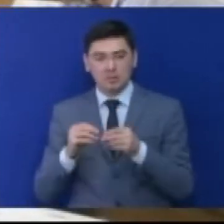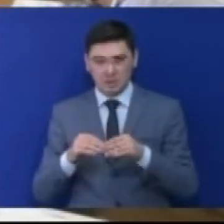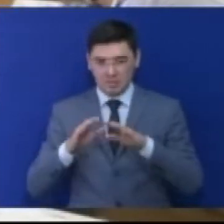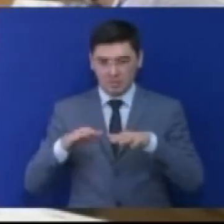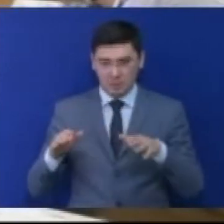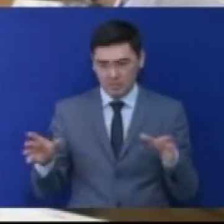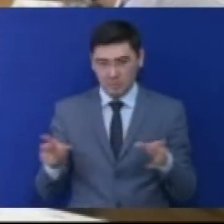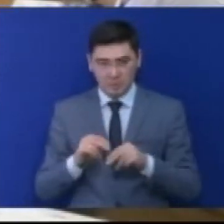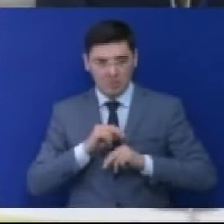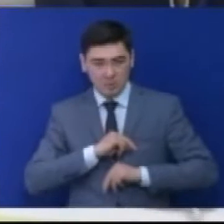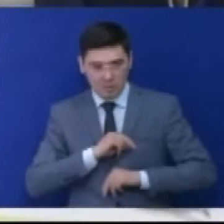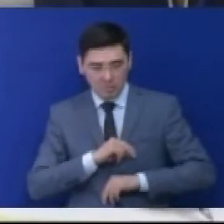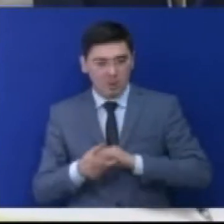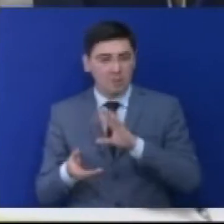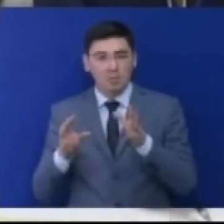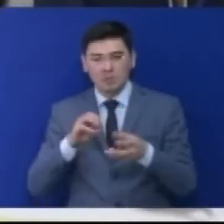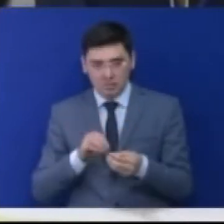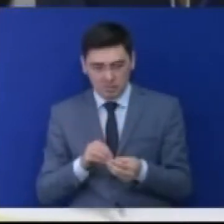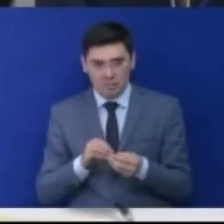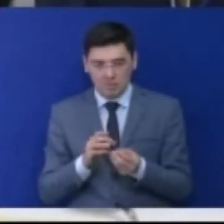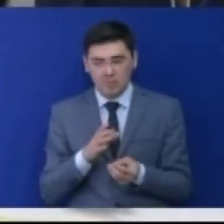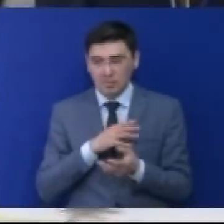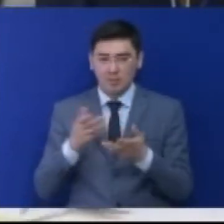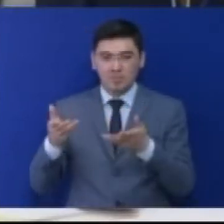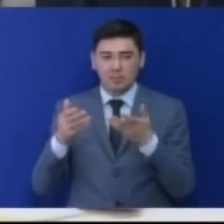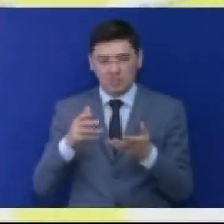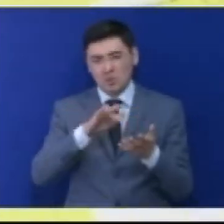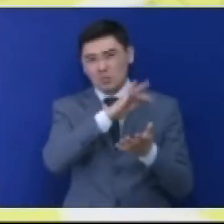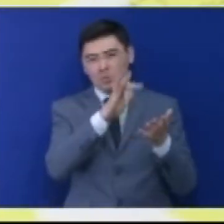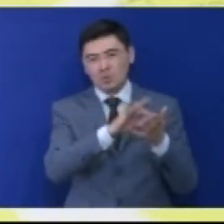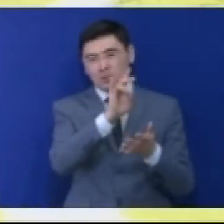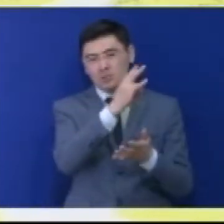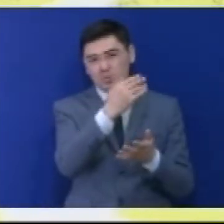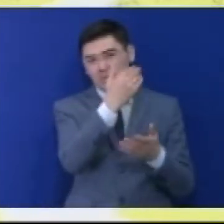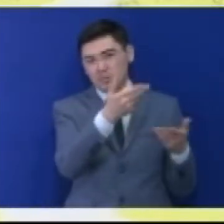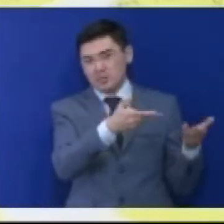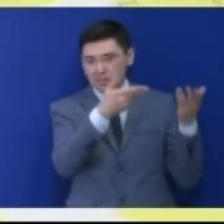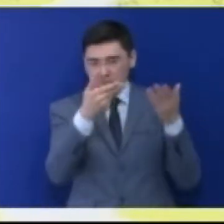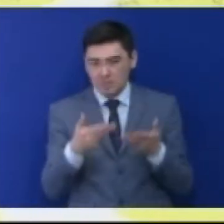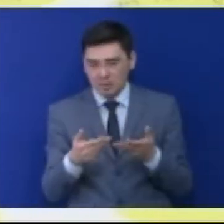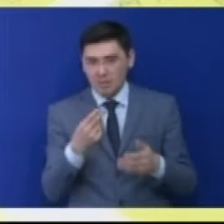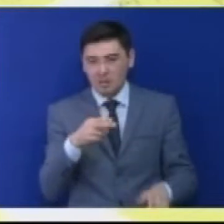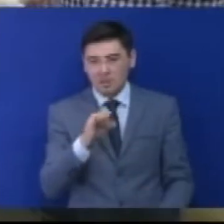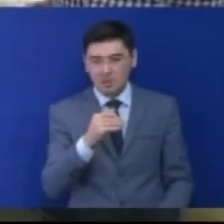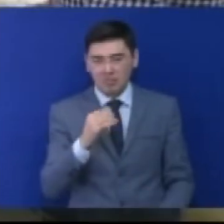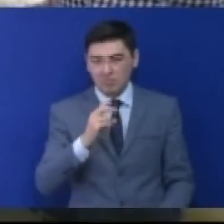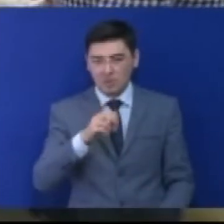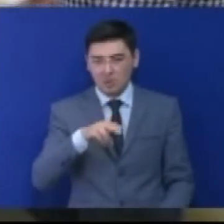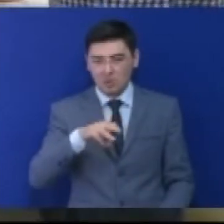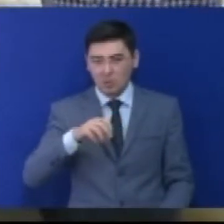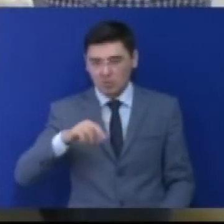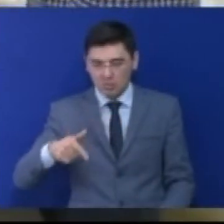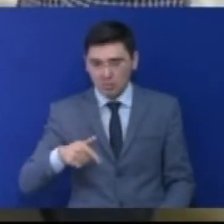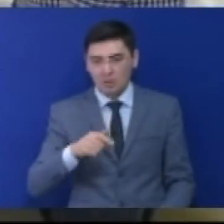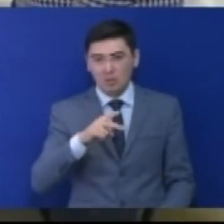детьми, имеющими особенности в развитии, были приглашены столичные специалисты. В их числе дефектологи, психологи, логопеды